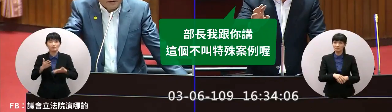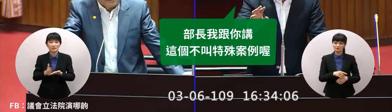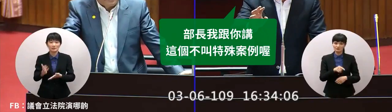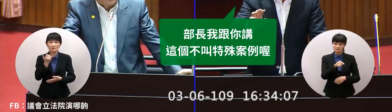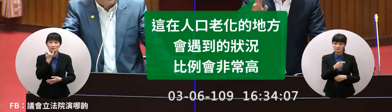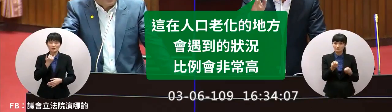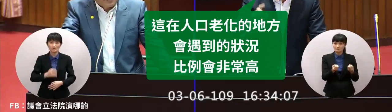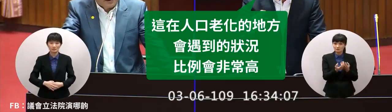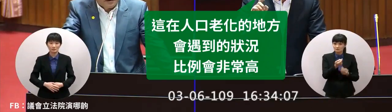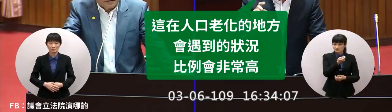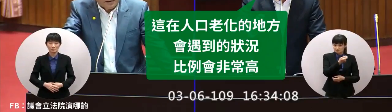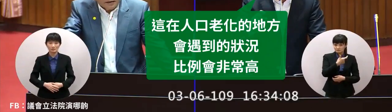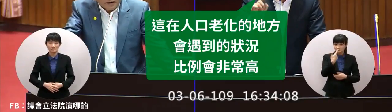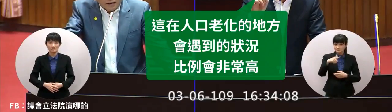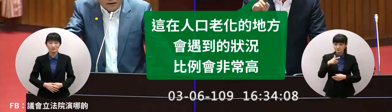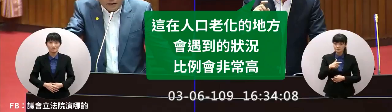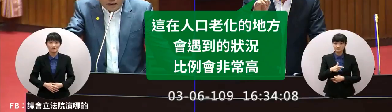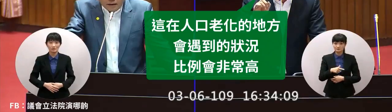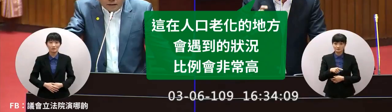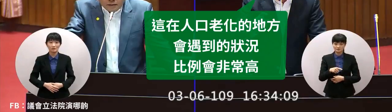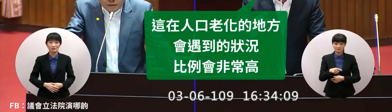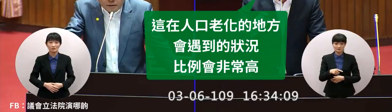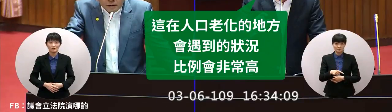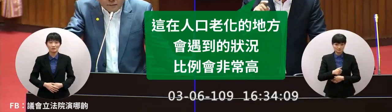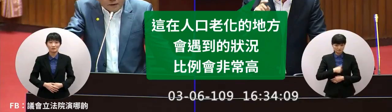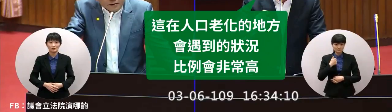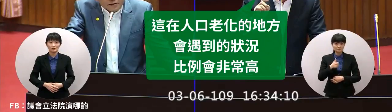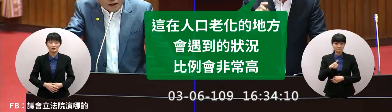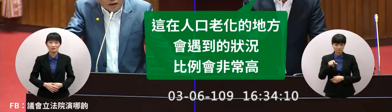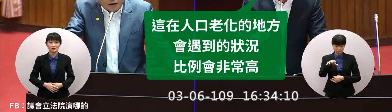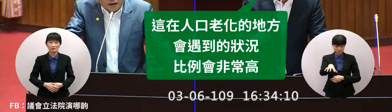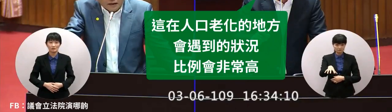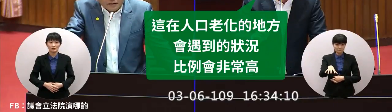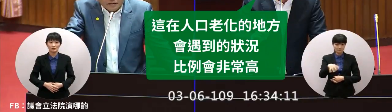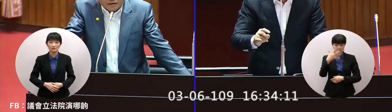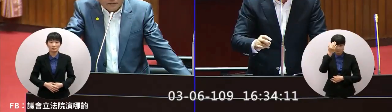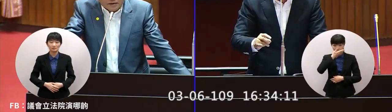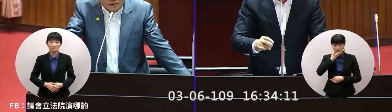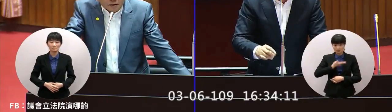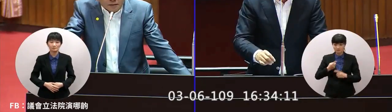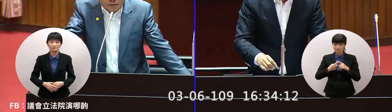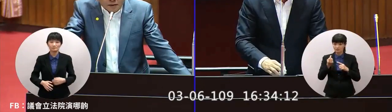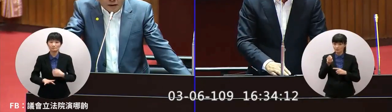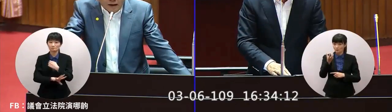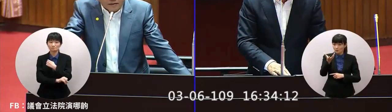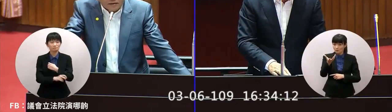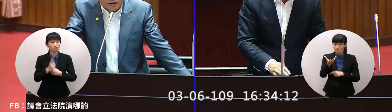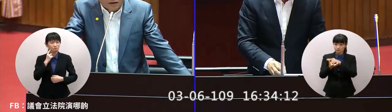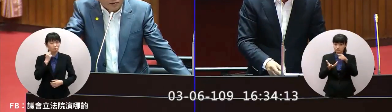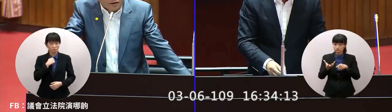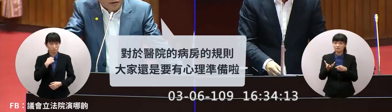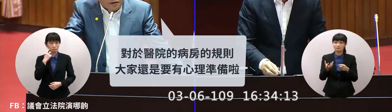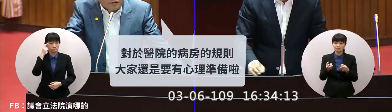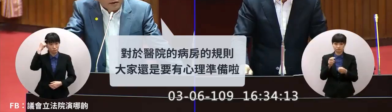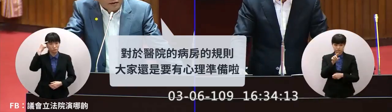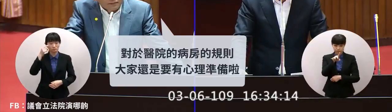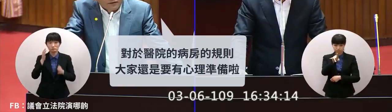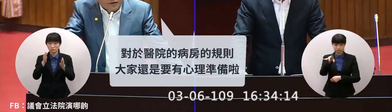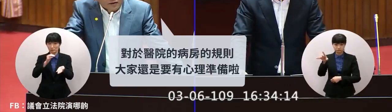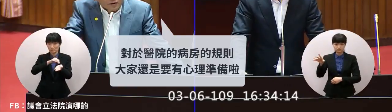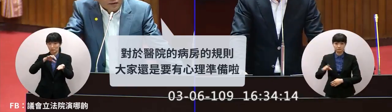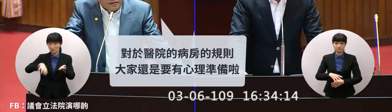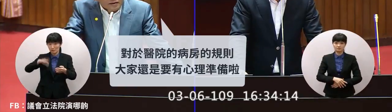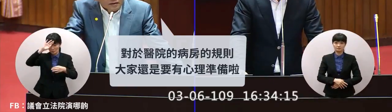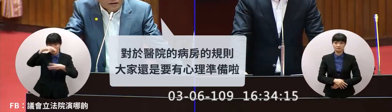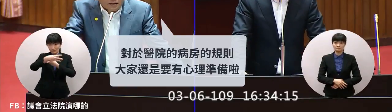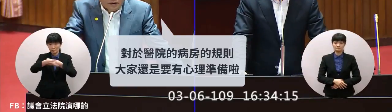特殊案例吼，这在人口老化的地方会遇到的状况，比例会非常高。 基本上我觉得还是哈，对医院的